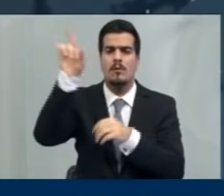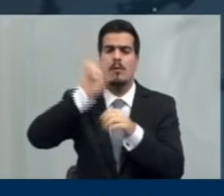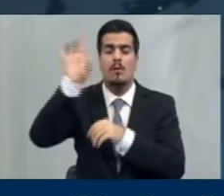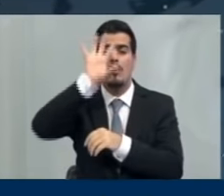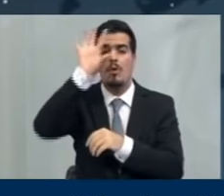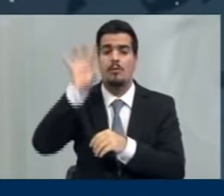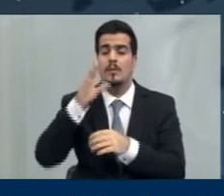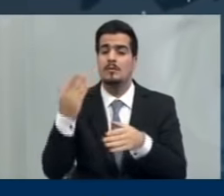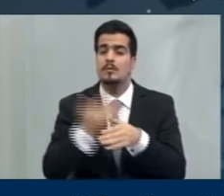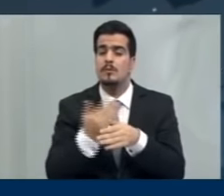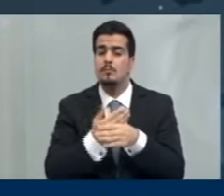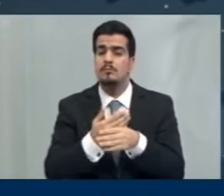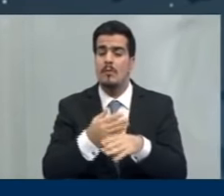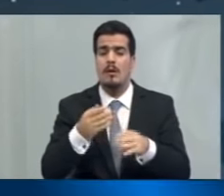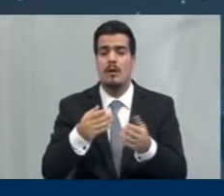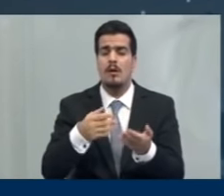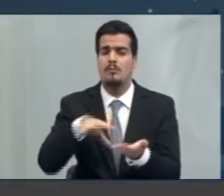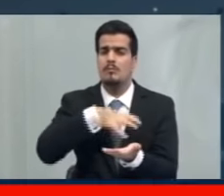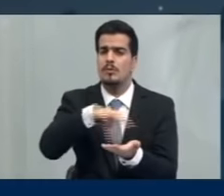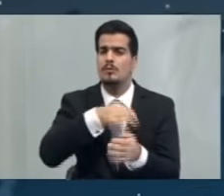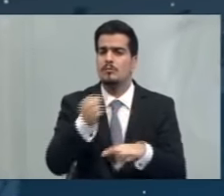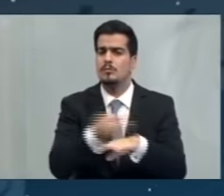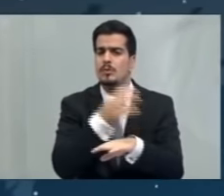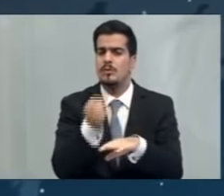سببه الصفقات المشبوهة.